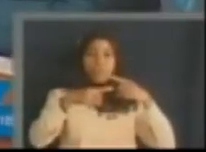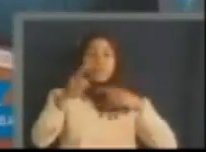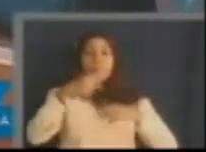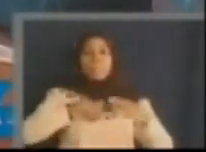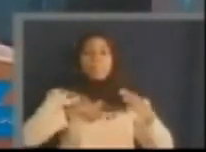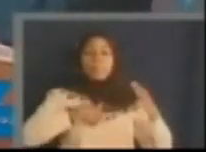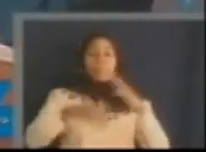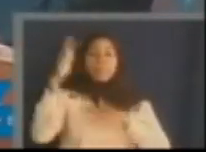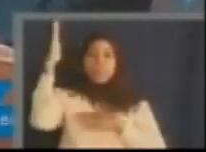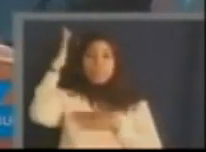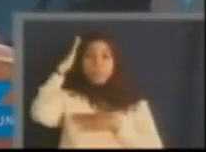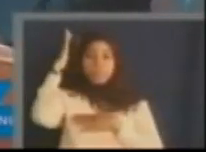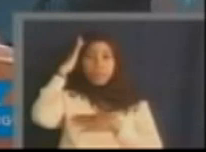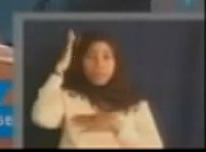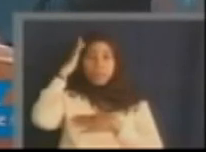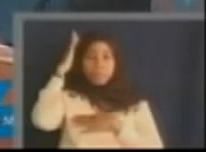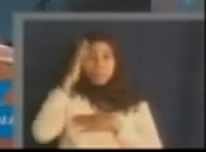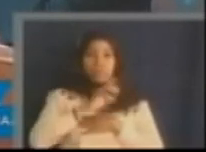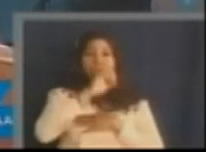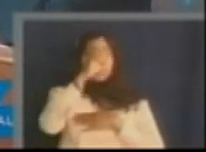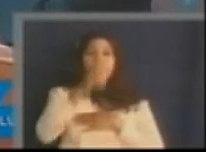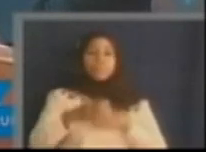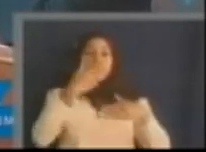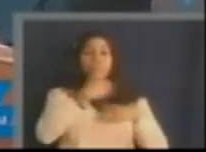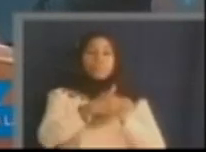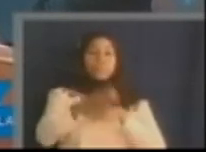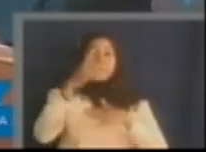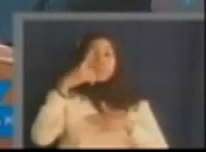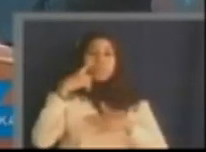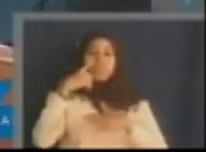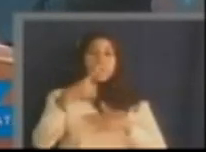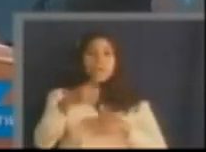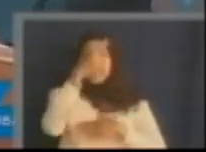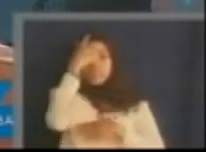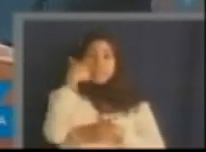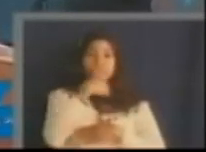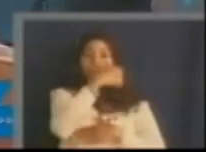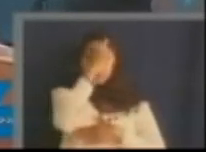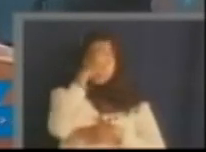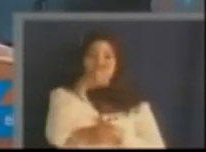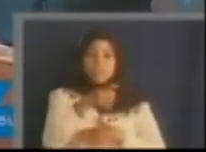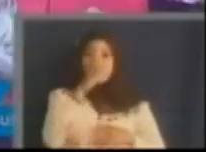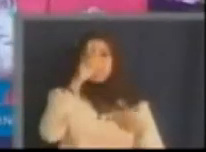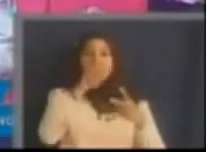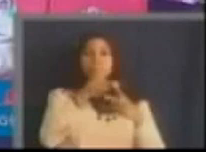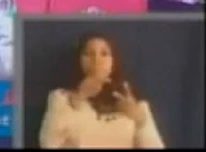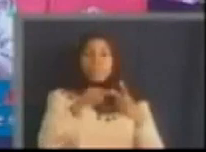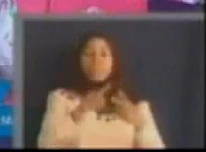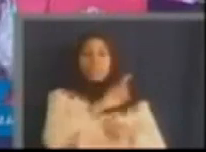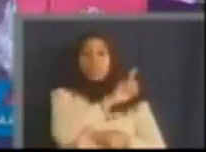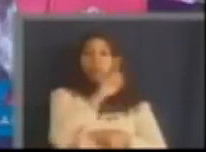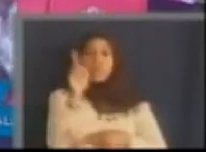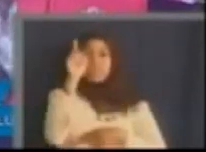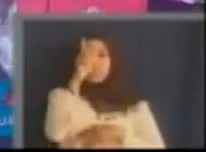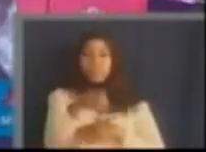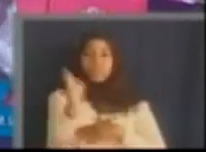Ninavyofahamu tulipokuwa tumekwenda kuangalia sura hizi mbili kwa wiki ambayo imepita, nadhani ilikuwa